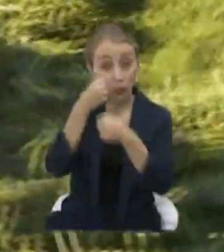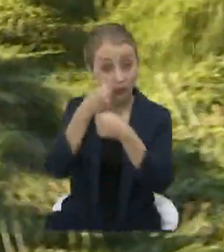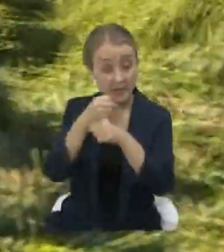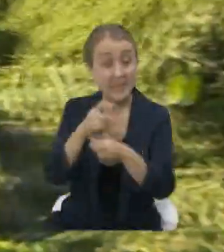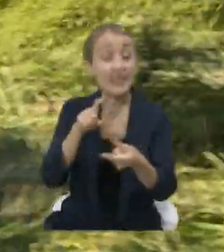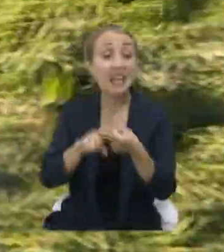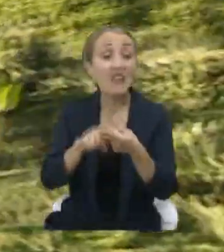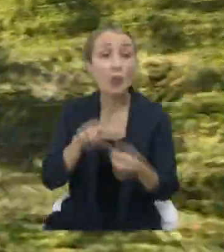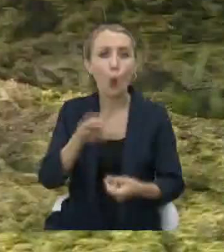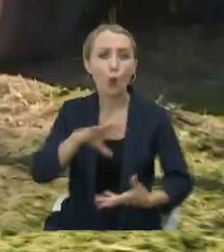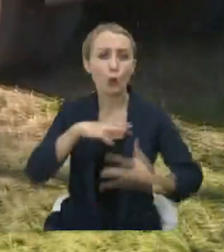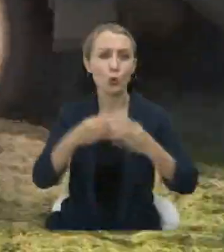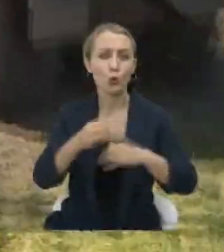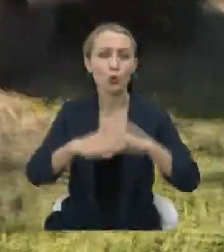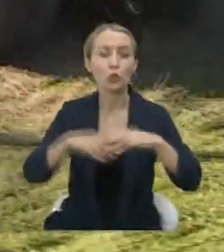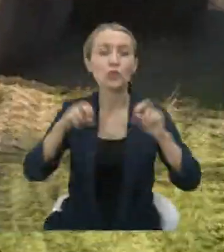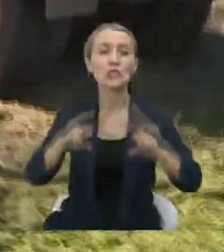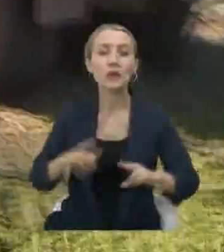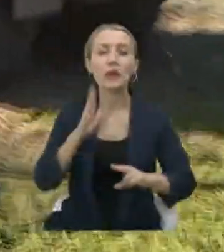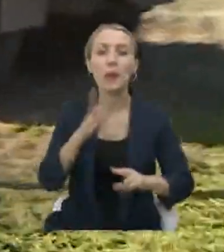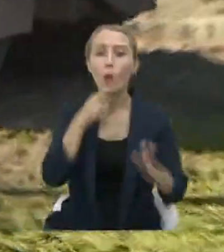от результатов специалисты составят рацион для